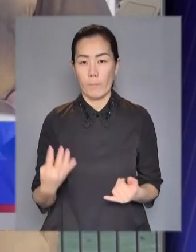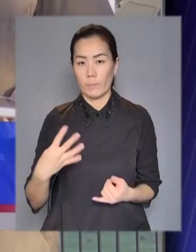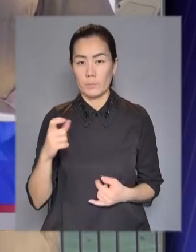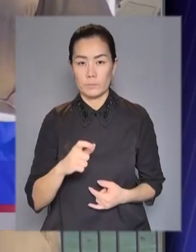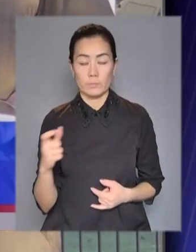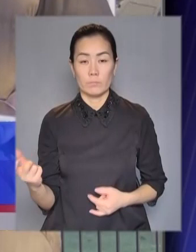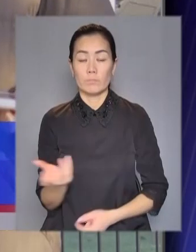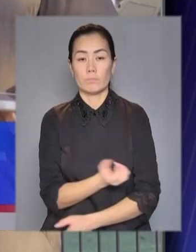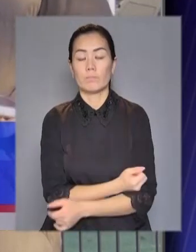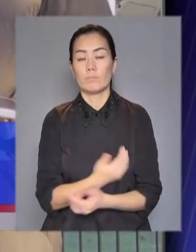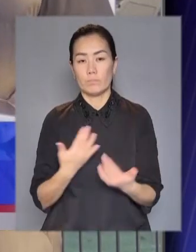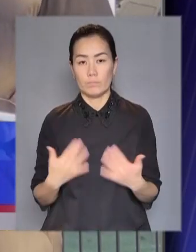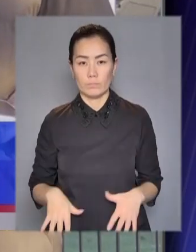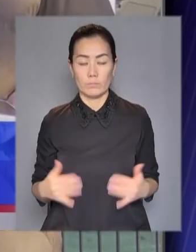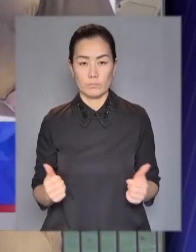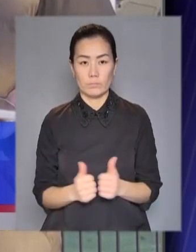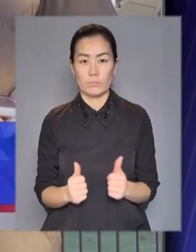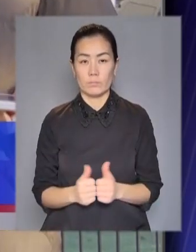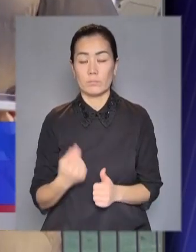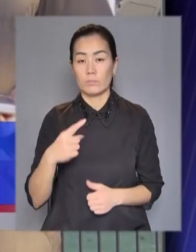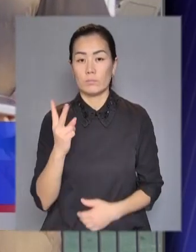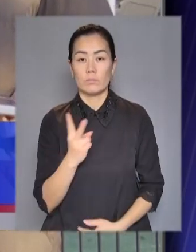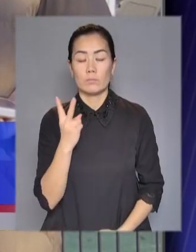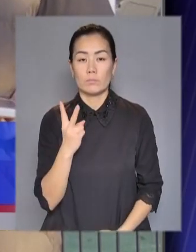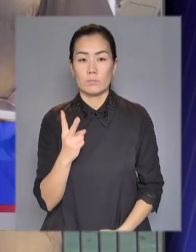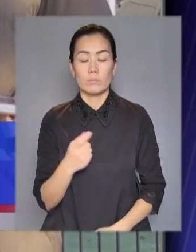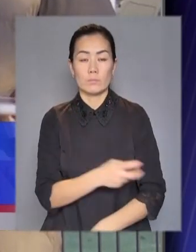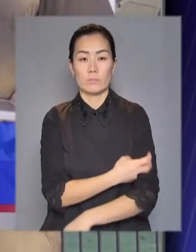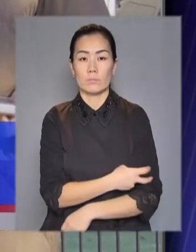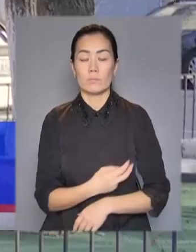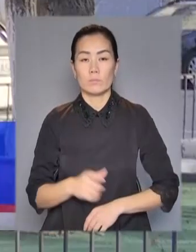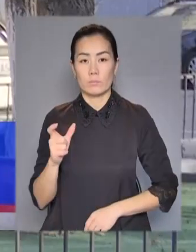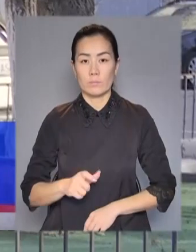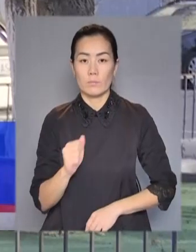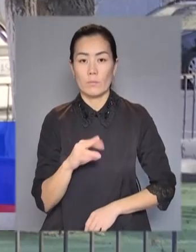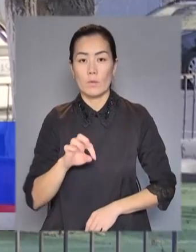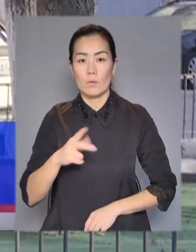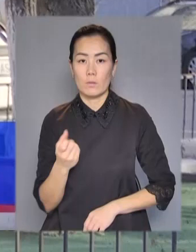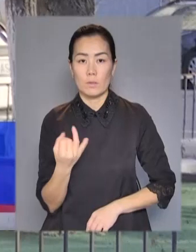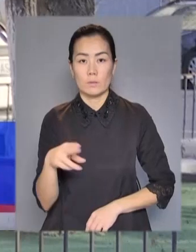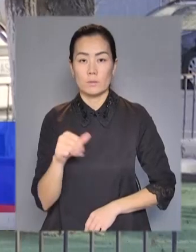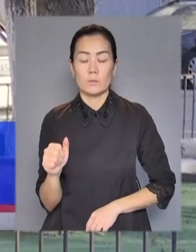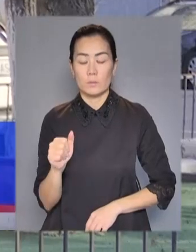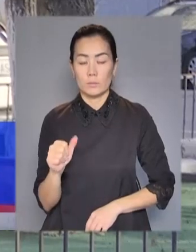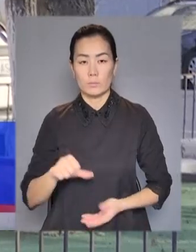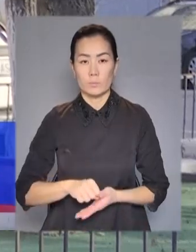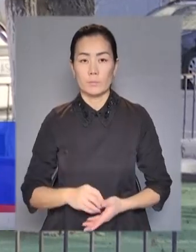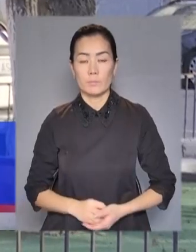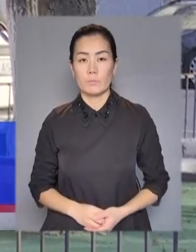40 адам вакцина алған. Дәл қазір менің жанымда номері екінші емхананың дәрігер эпидемиологы Аида Дүйсенова